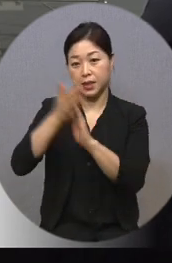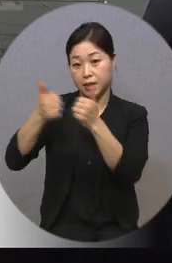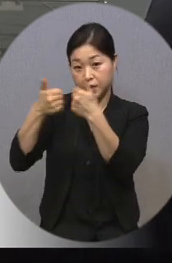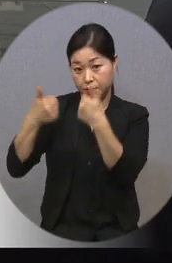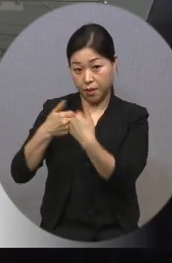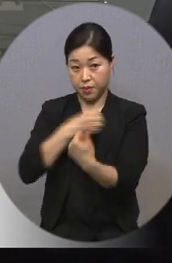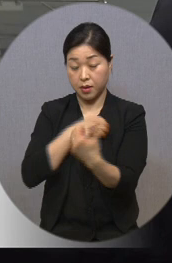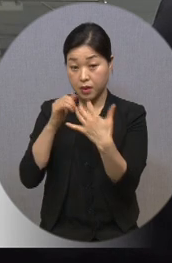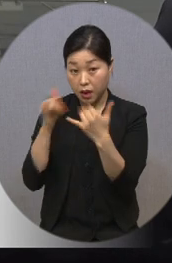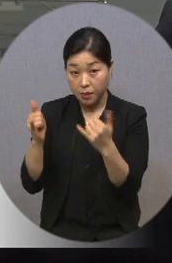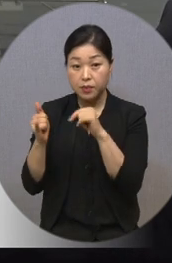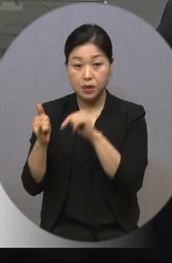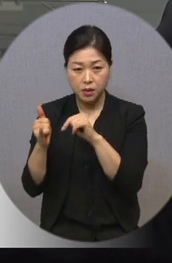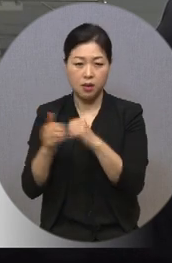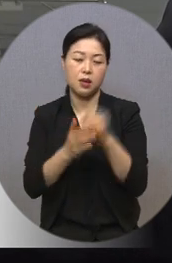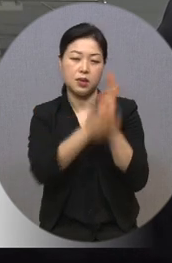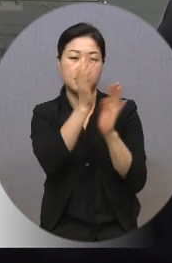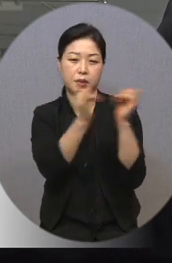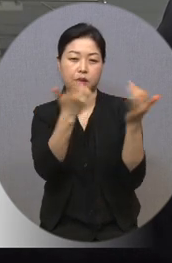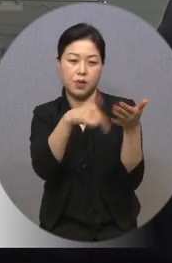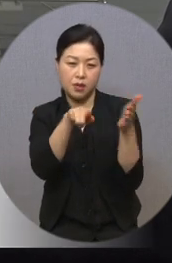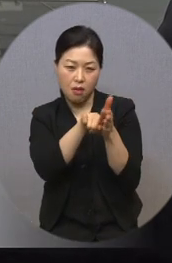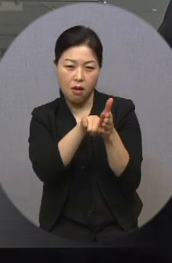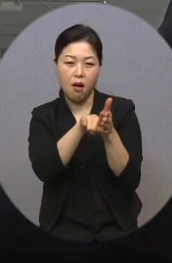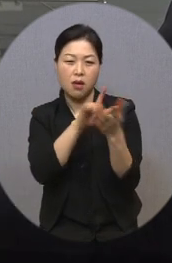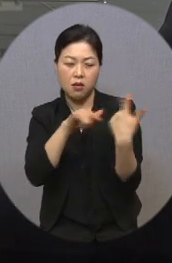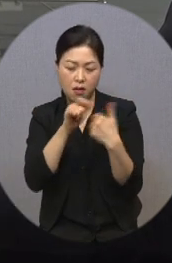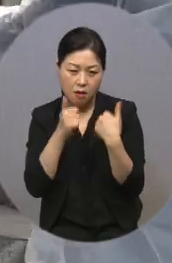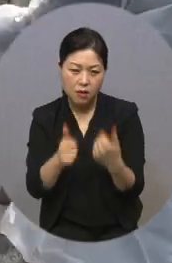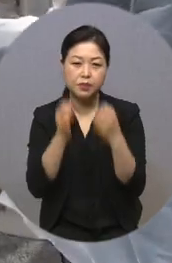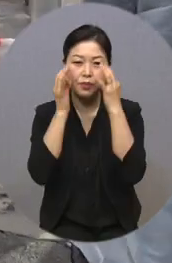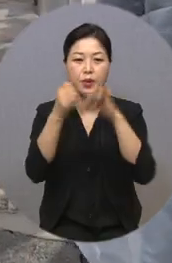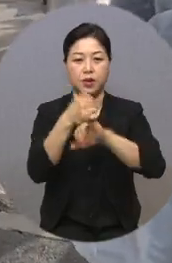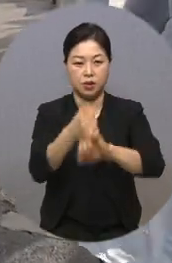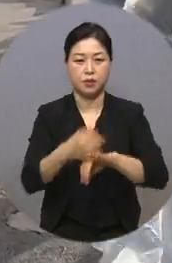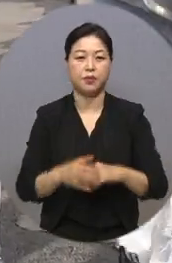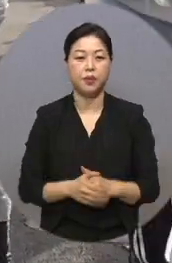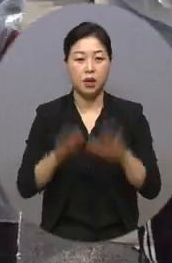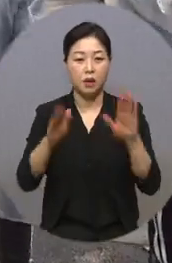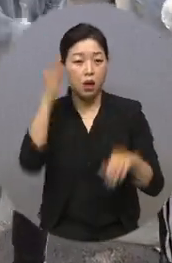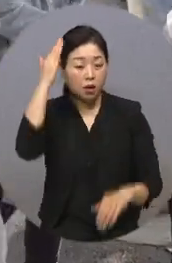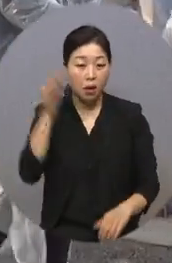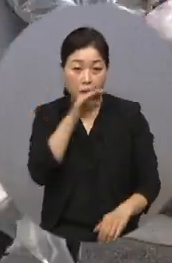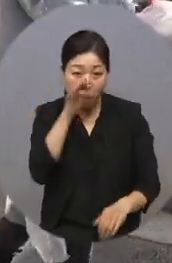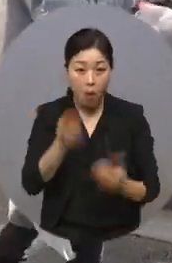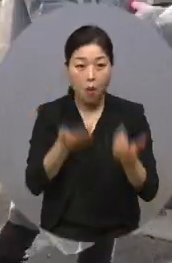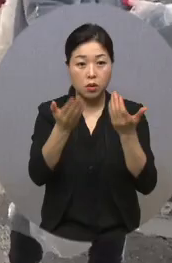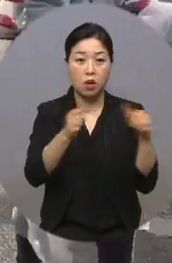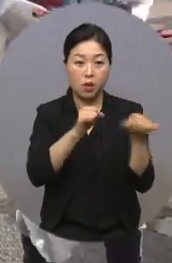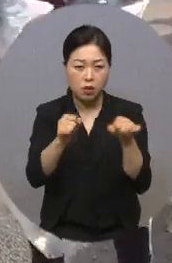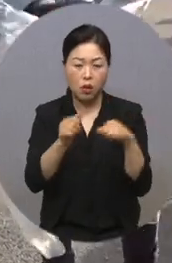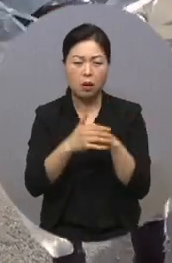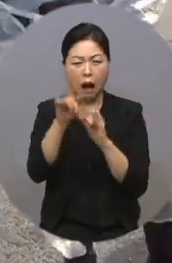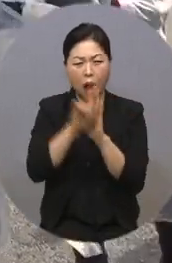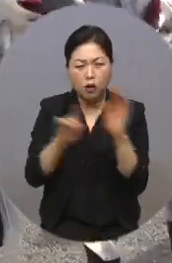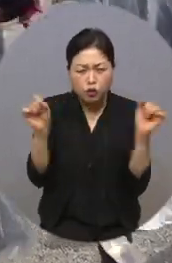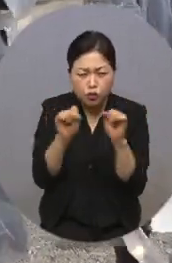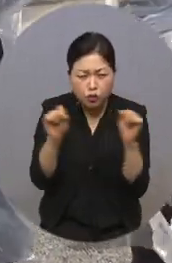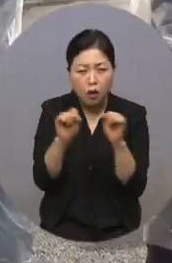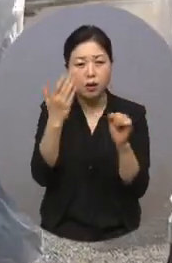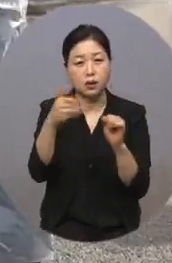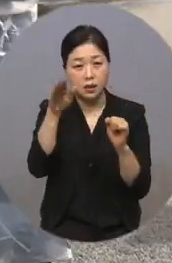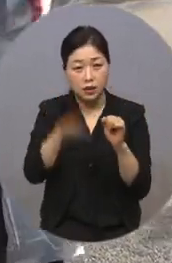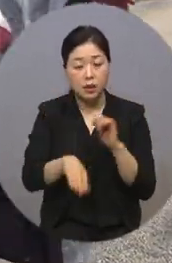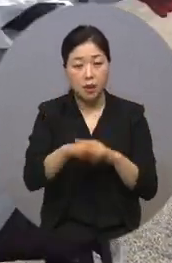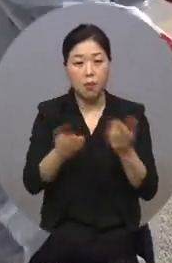함께 우리 시민들을 위해서 더 열심히 노력하겠습니다. 이번 연탄 나눔 봉사활동은 추운 날씨에도 불구하고